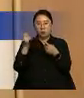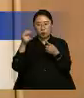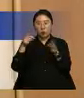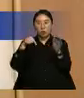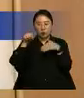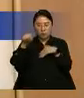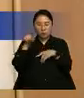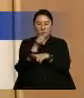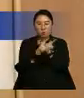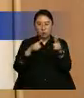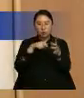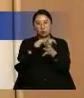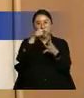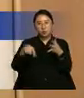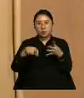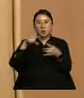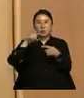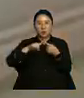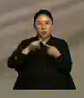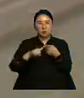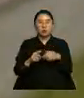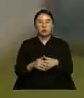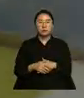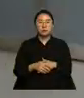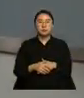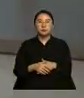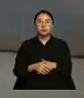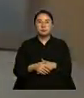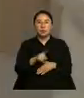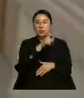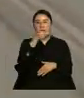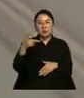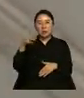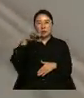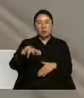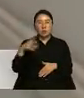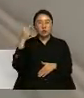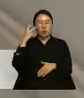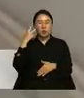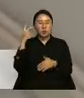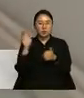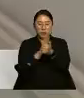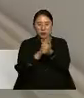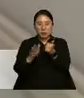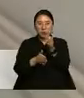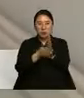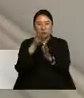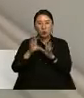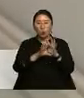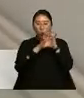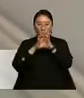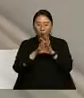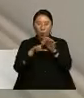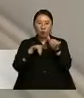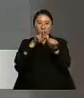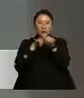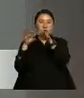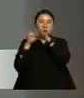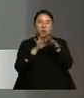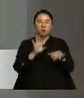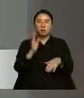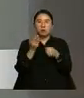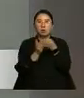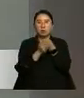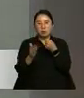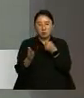돌아가고 그 좀 순차적으로 한편 일산동구 에 한 정신요양시설 관련 코로나 일고 확진이 이어지자